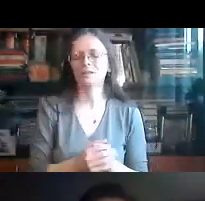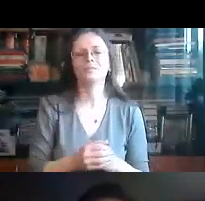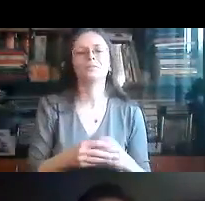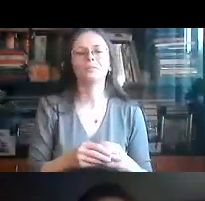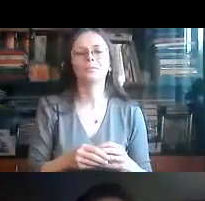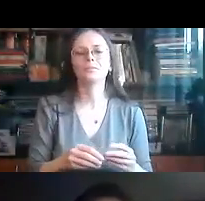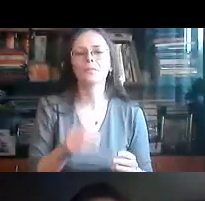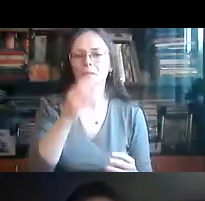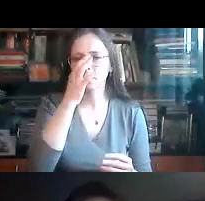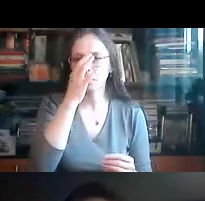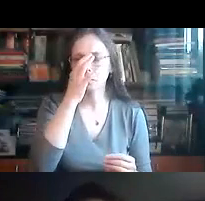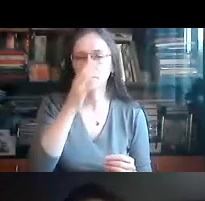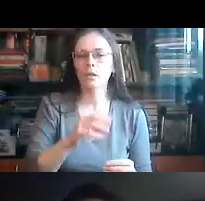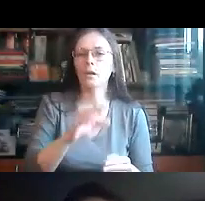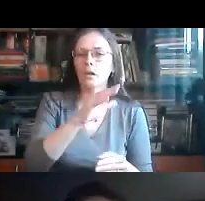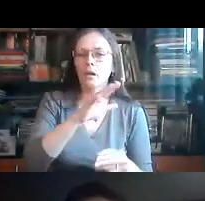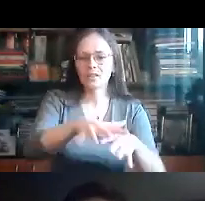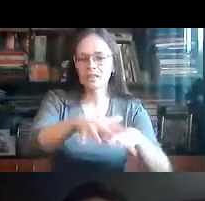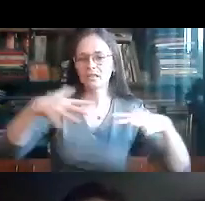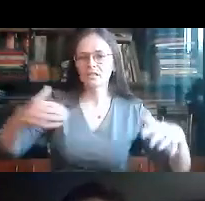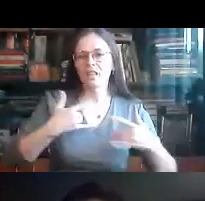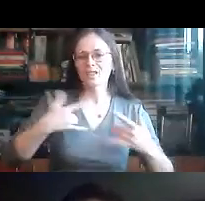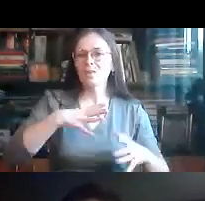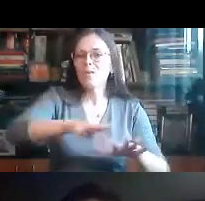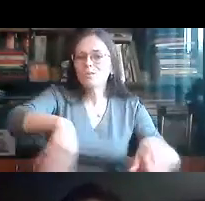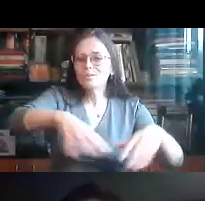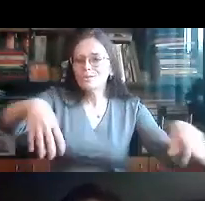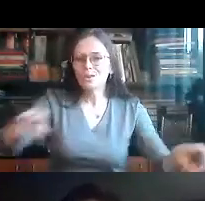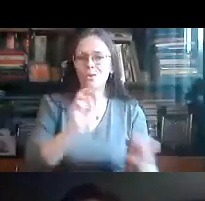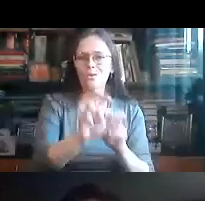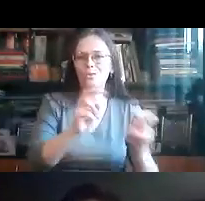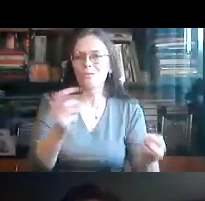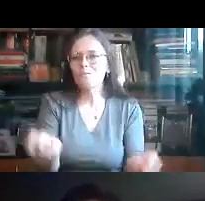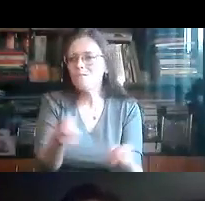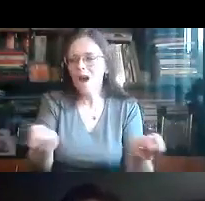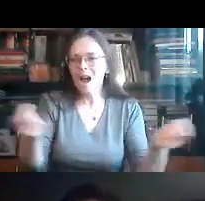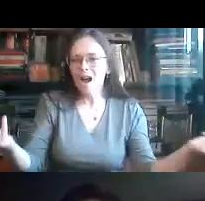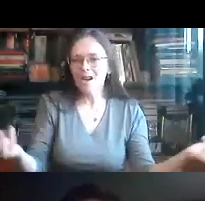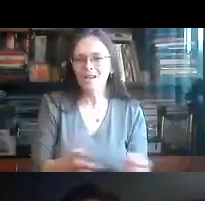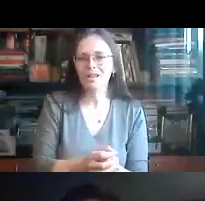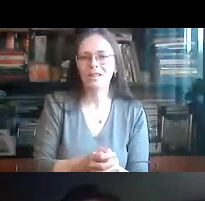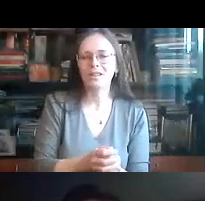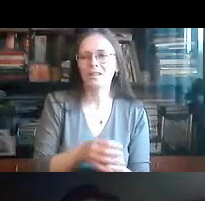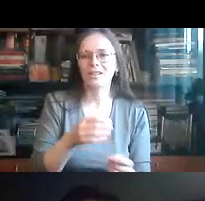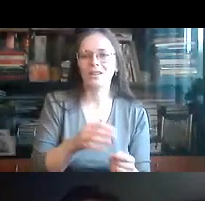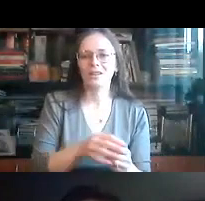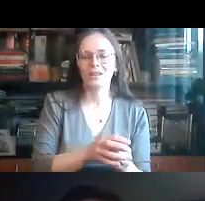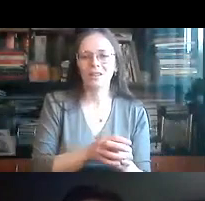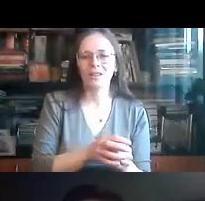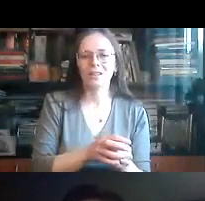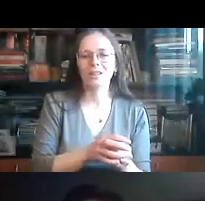Театры были полупустые. В Москве, помню, в это время можно было ходить, я смотрел бесконечно как какие-то спектакли